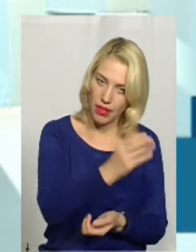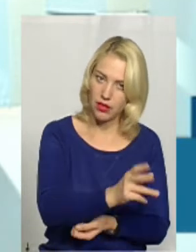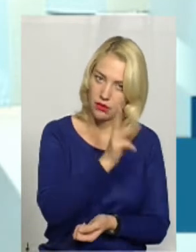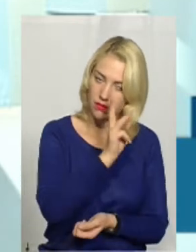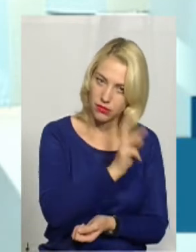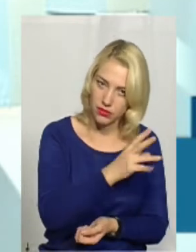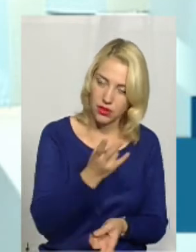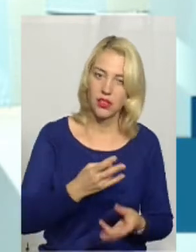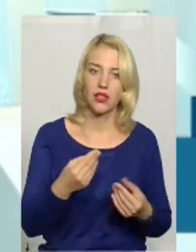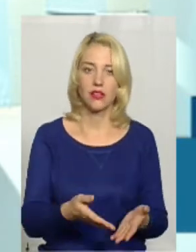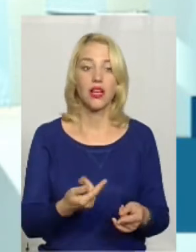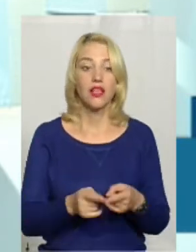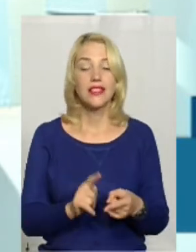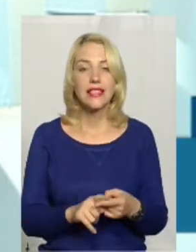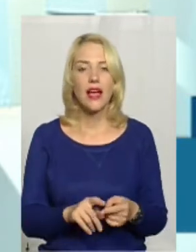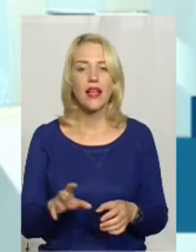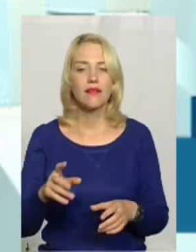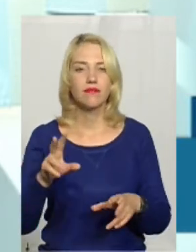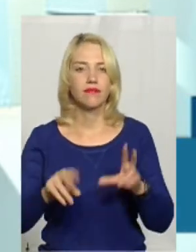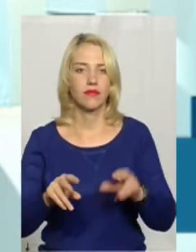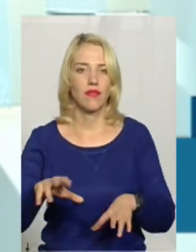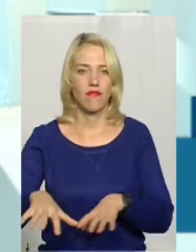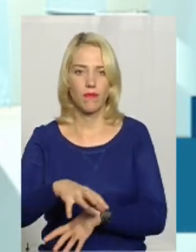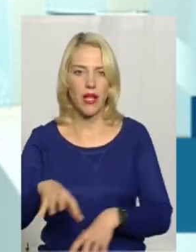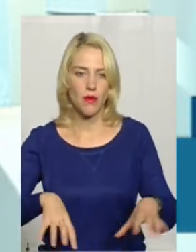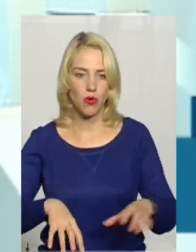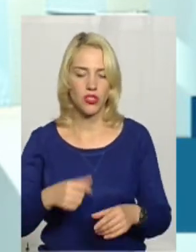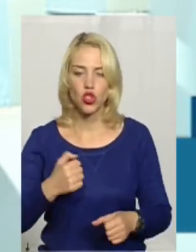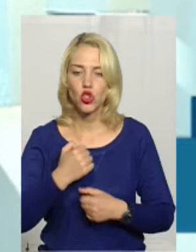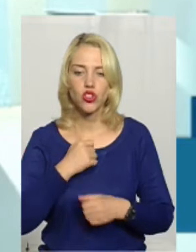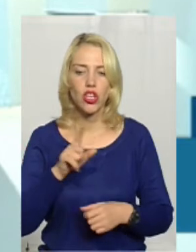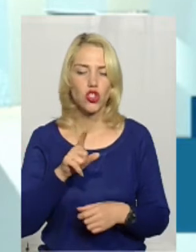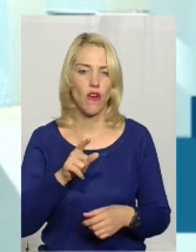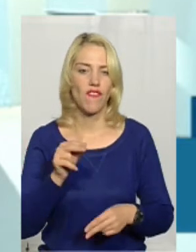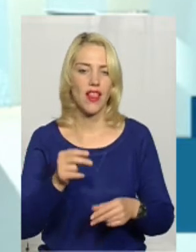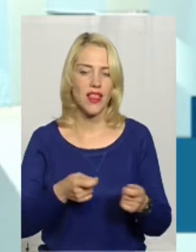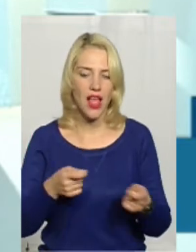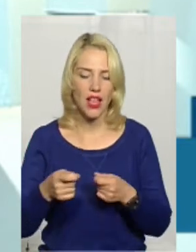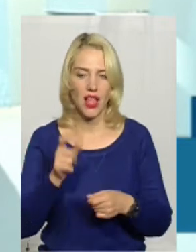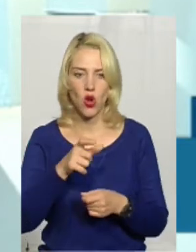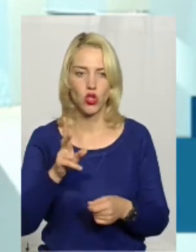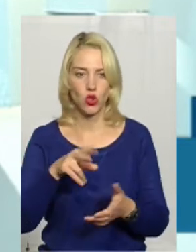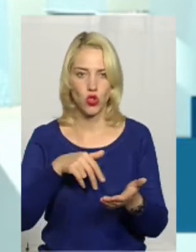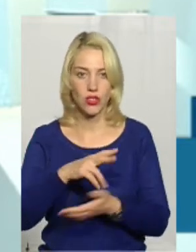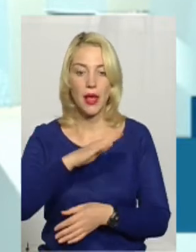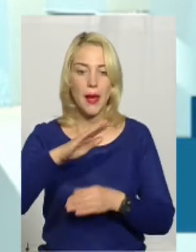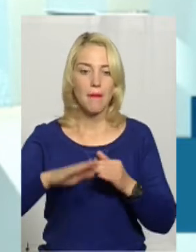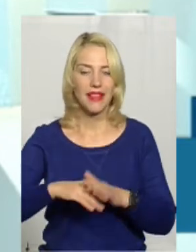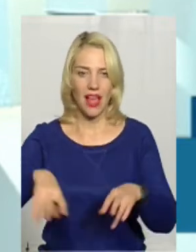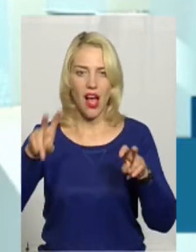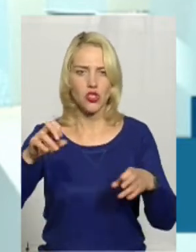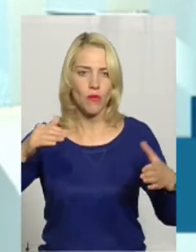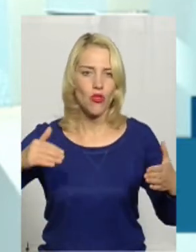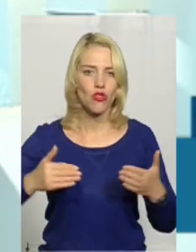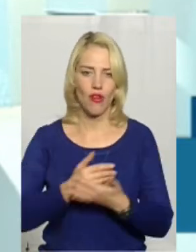заплатить гроші. Ви розумієте? Тобто йде маніпуляція. Дуже шкода, що влада, люди, які йшли під гаслом нового, люди